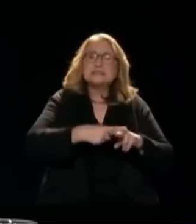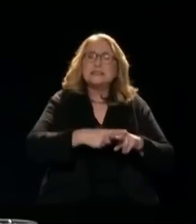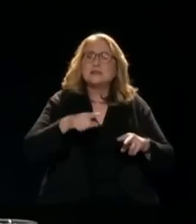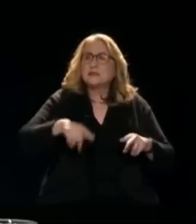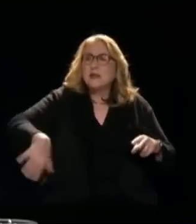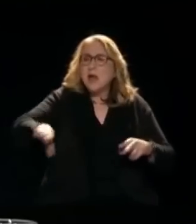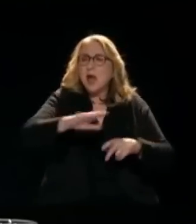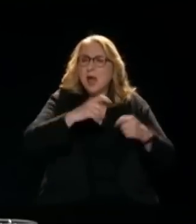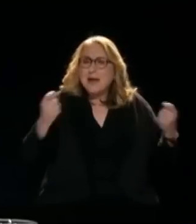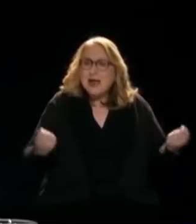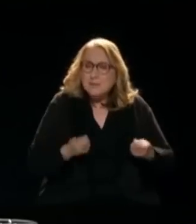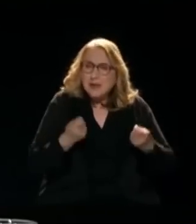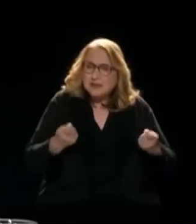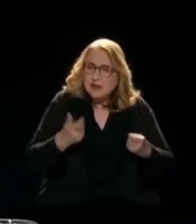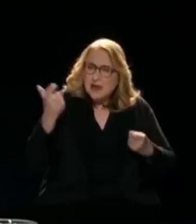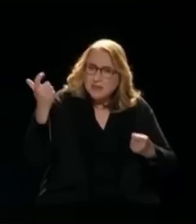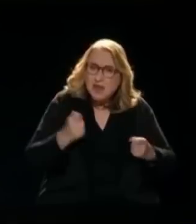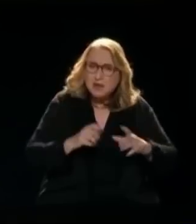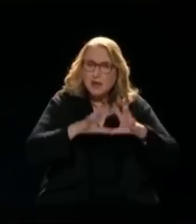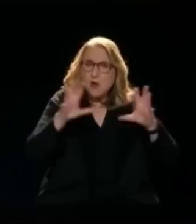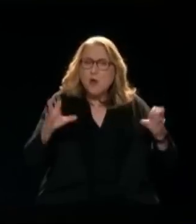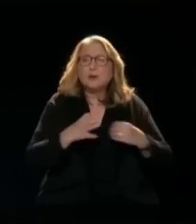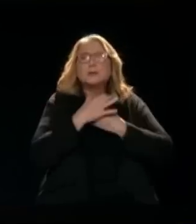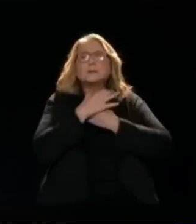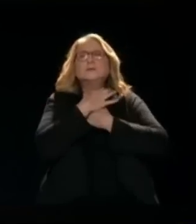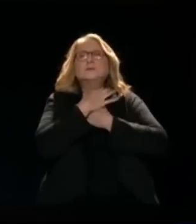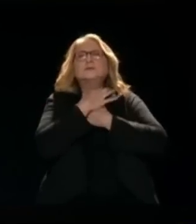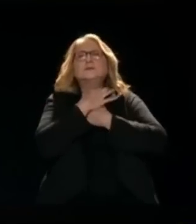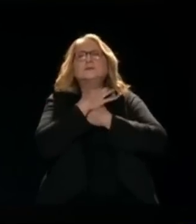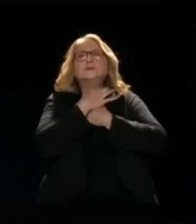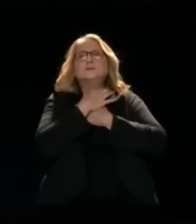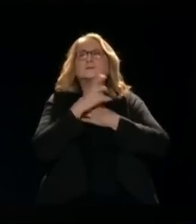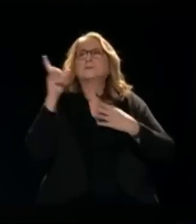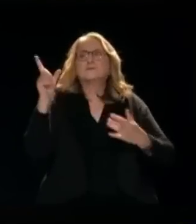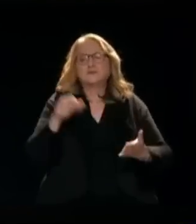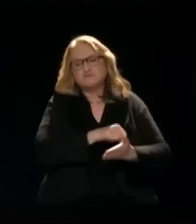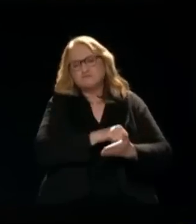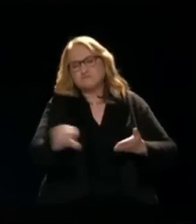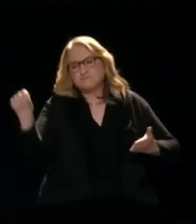ο επαγγελματίας. Είναι 700.000 οι δανειολήπτες που